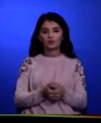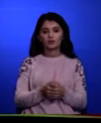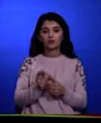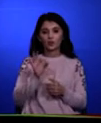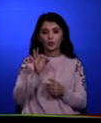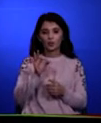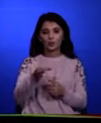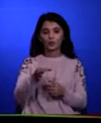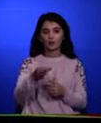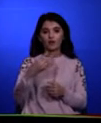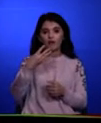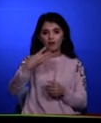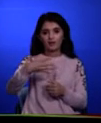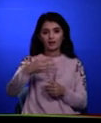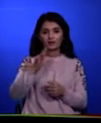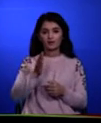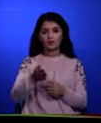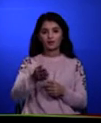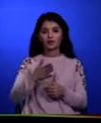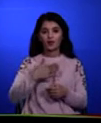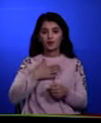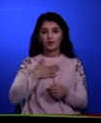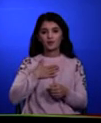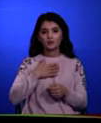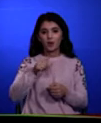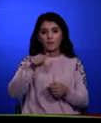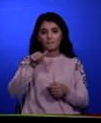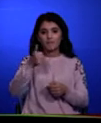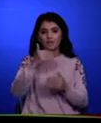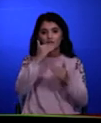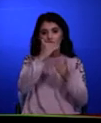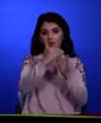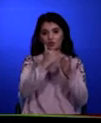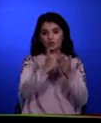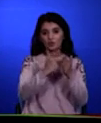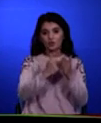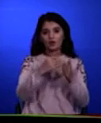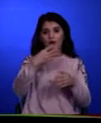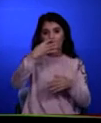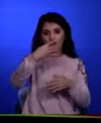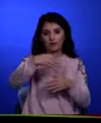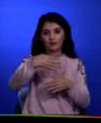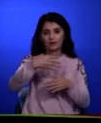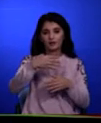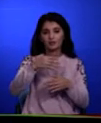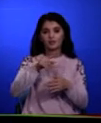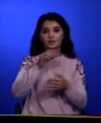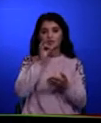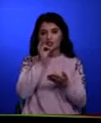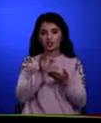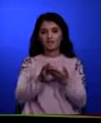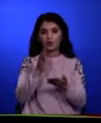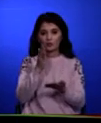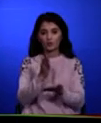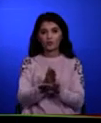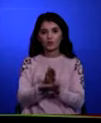Albatta to'g'ri 40 bo'ladi. Bizda 1-chi ustunda ham 40 javobli misolimiz bor